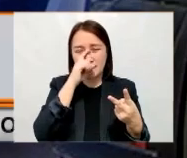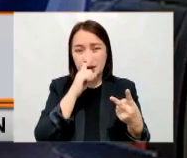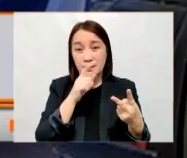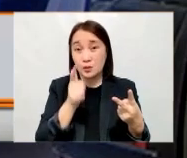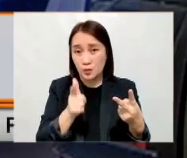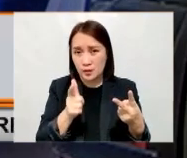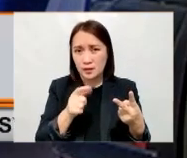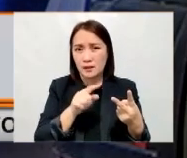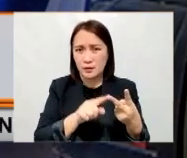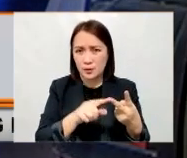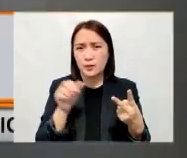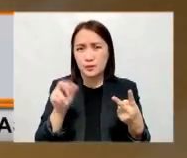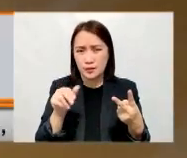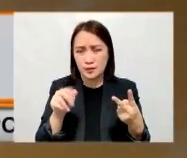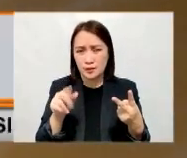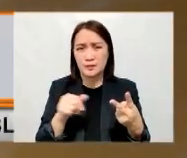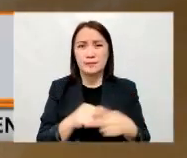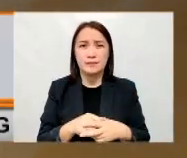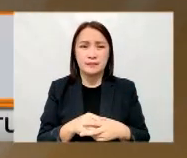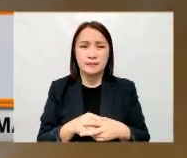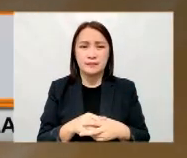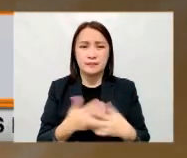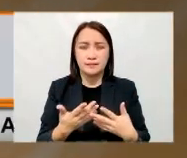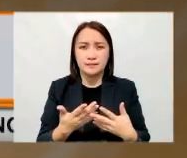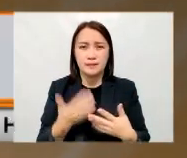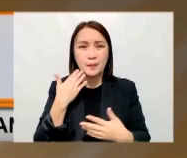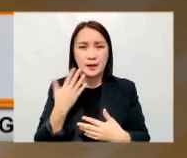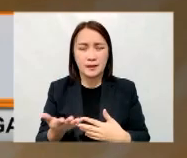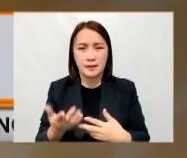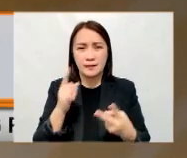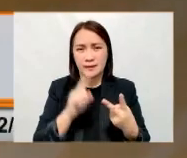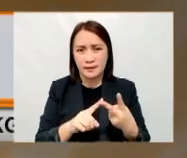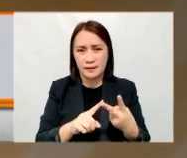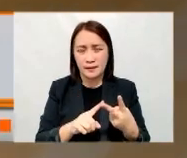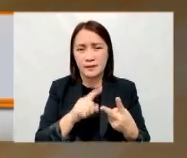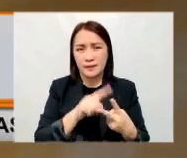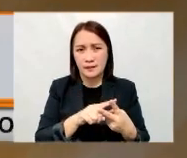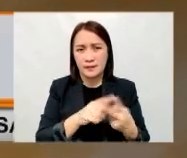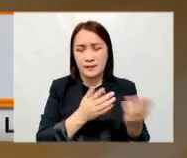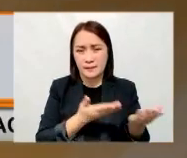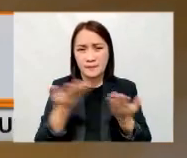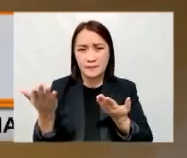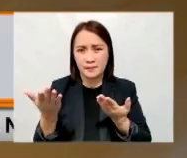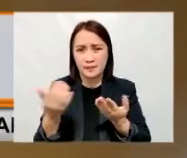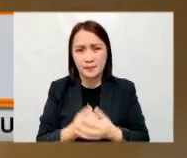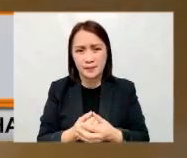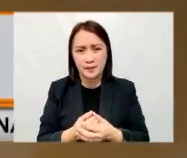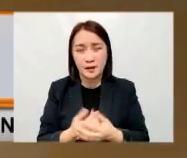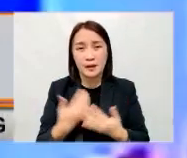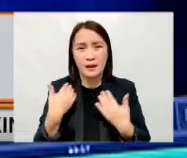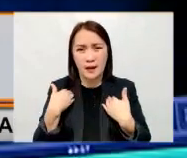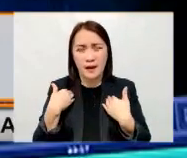13 anyos na si Arcangel Garcia. Dead on the spot si Balatbad, ang nakaladkad na biktima at naputulan pa